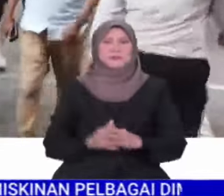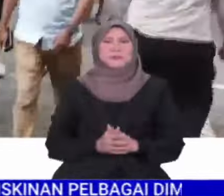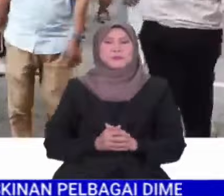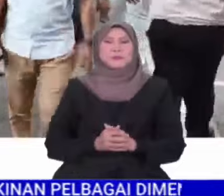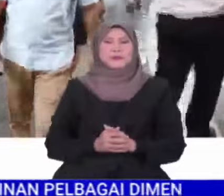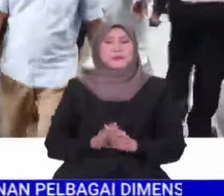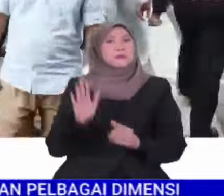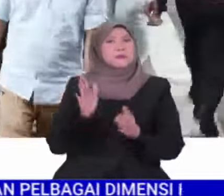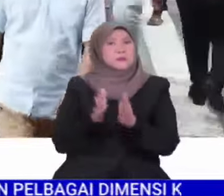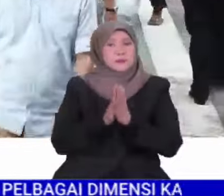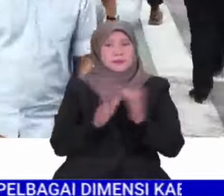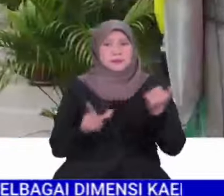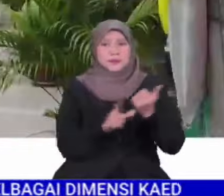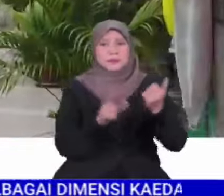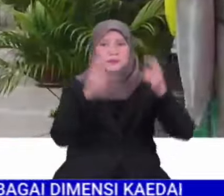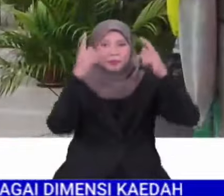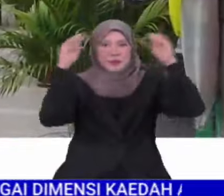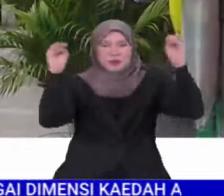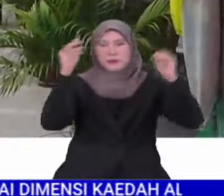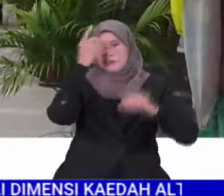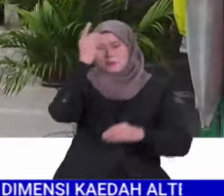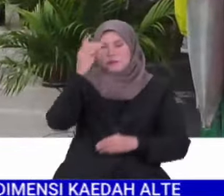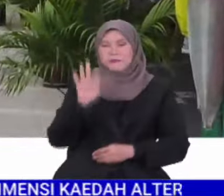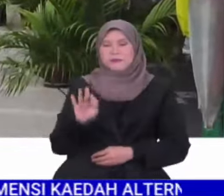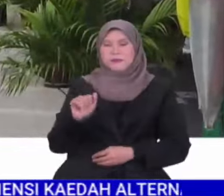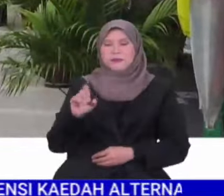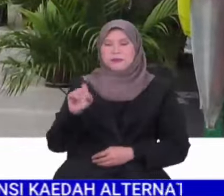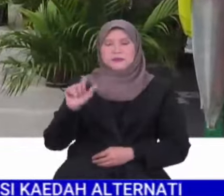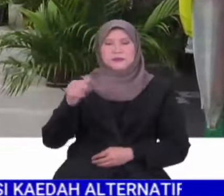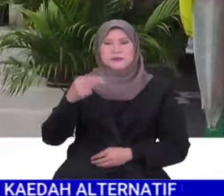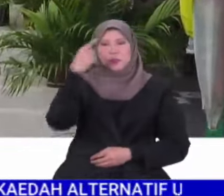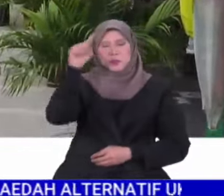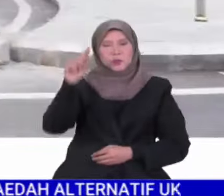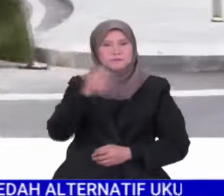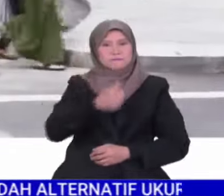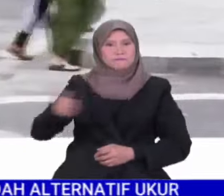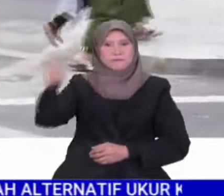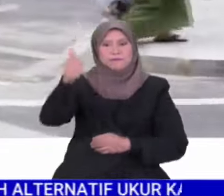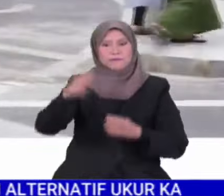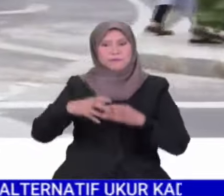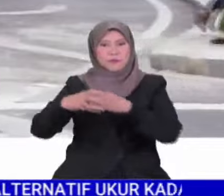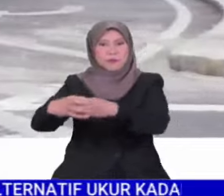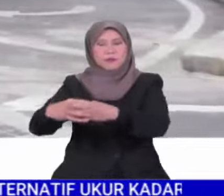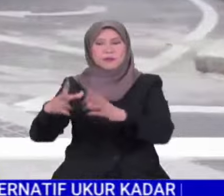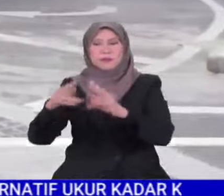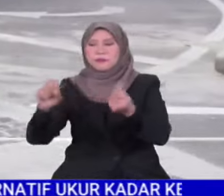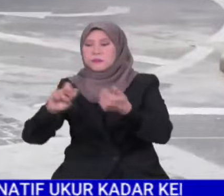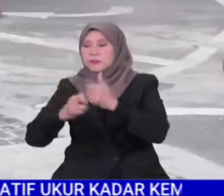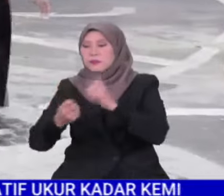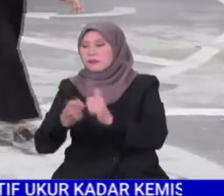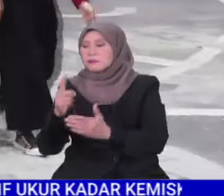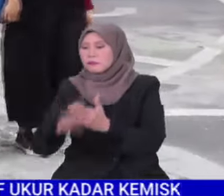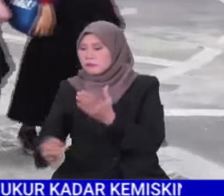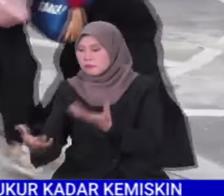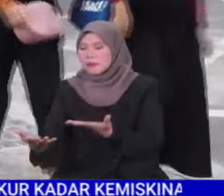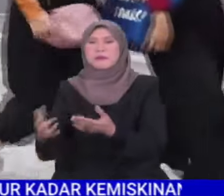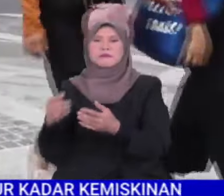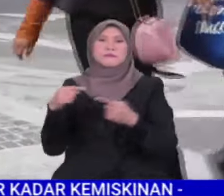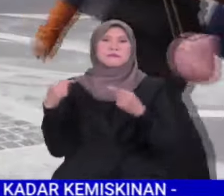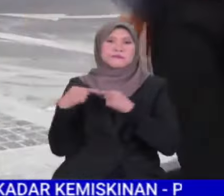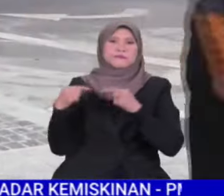Beliau juga telah meminta timbalan Perdana Menteri Datuk Seri Fadilah Yusof untuk mengetuai pasukan bagi menyelesaikan sebarang masalah yang sebelum ini